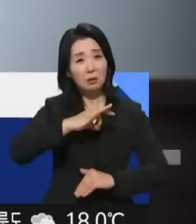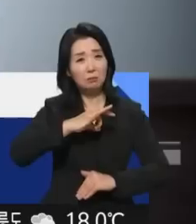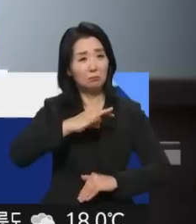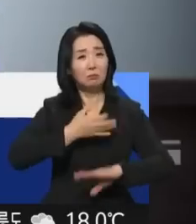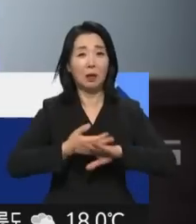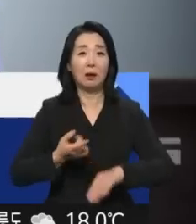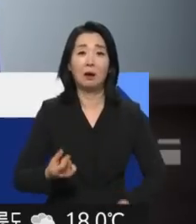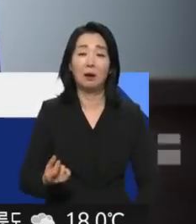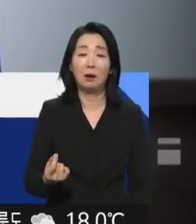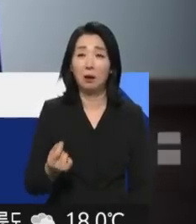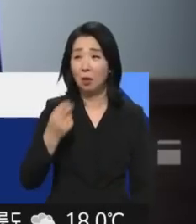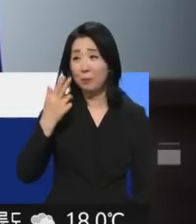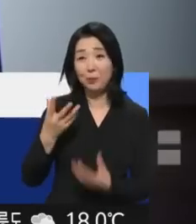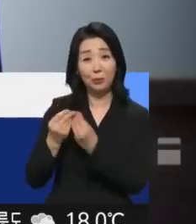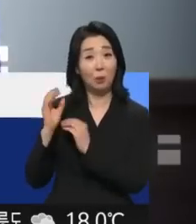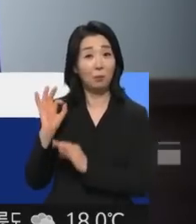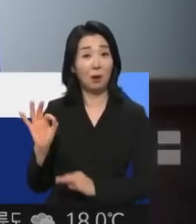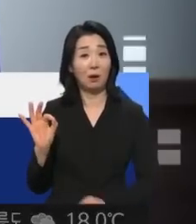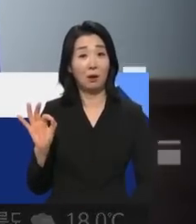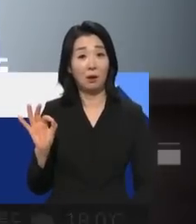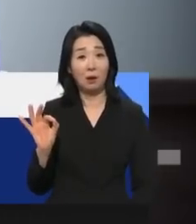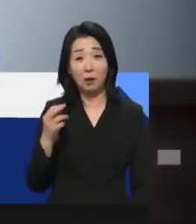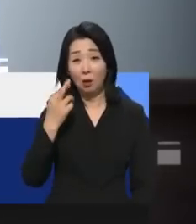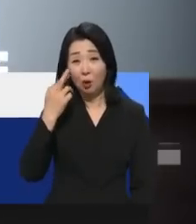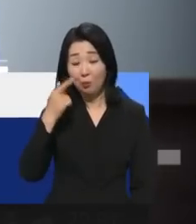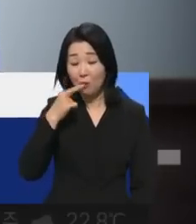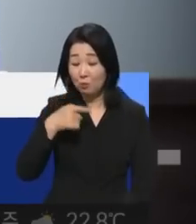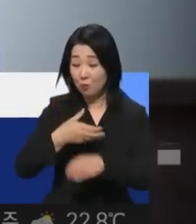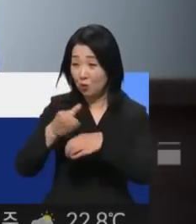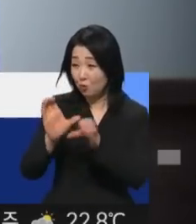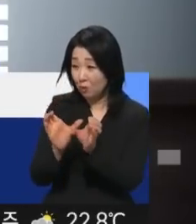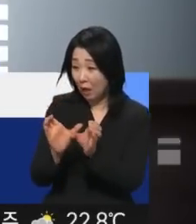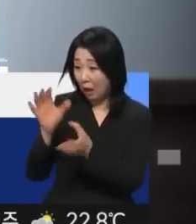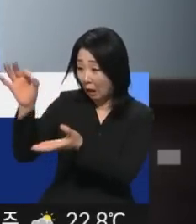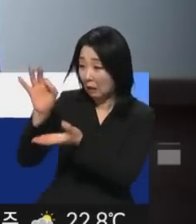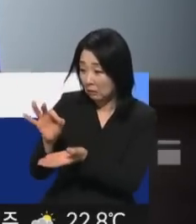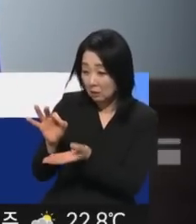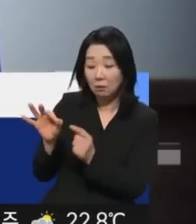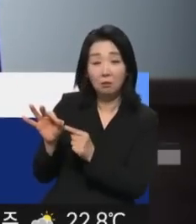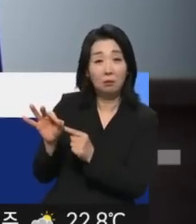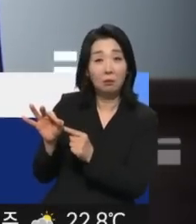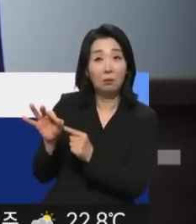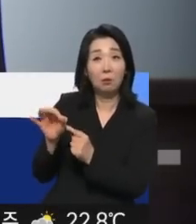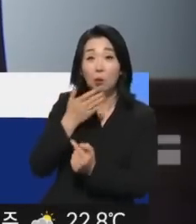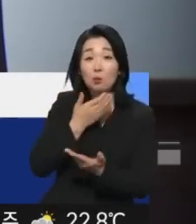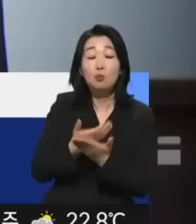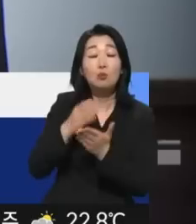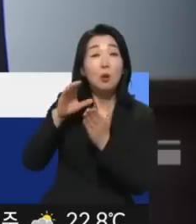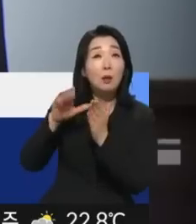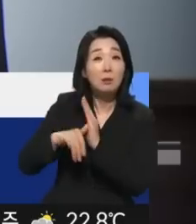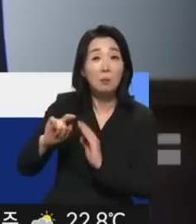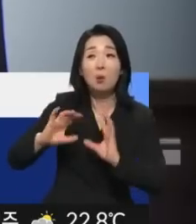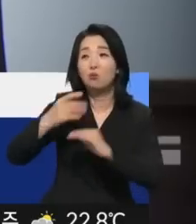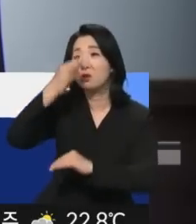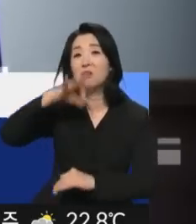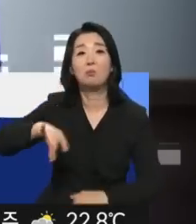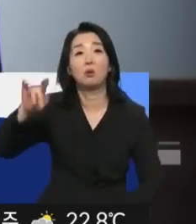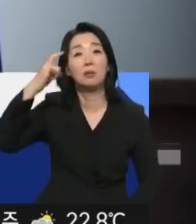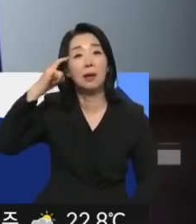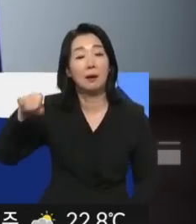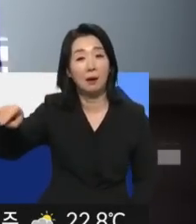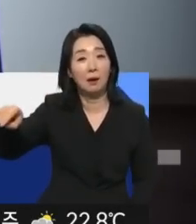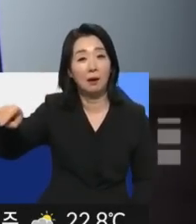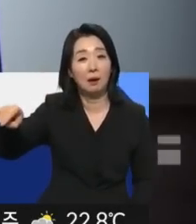해요. 미국의 사례를 보세요. 뭐 미국 민주당들이 가치 들고 나왔지만 결정적 순간 가서는 국익. 미국의